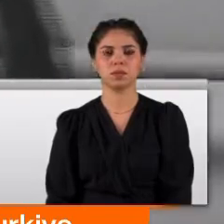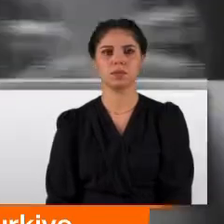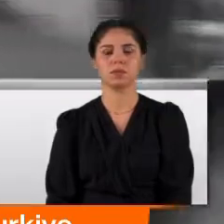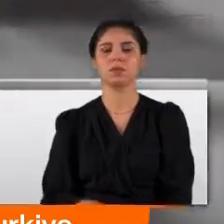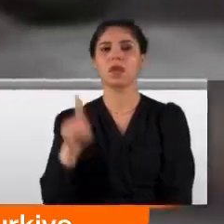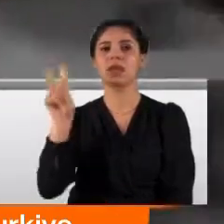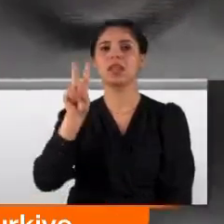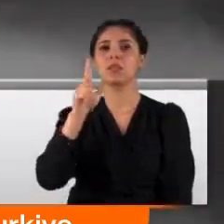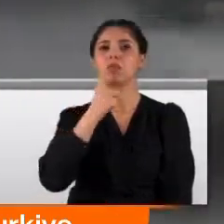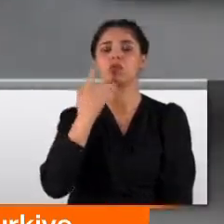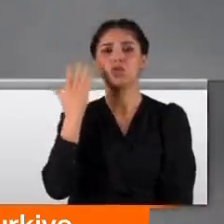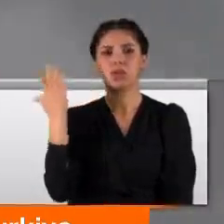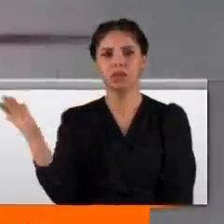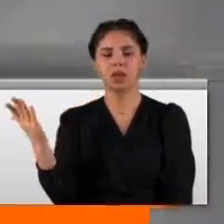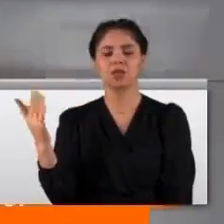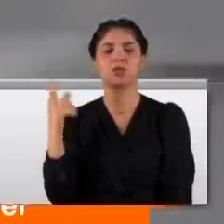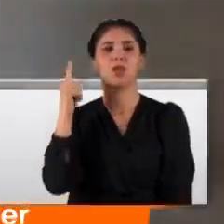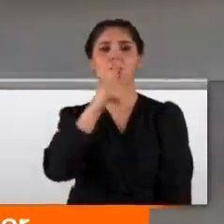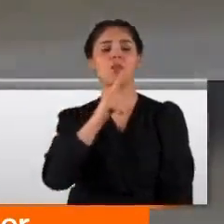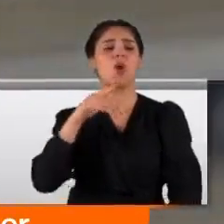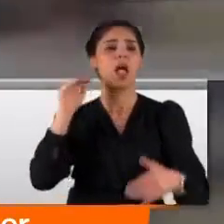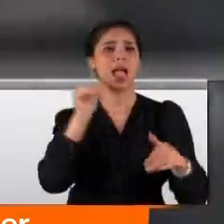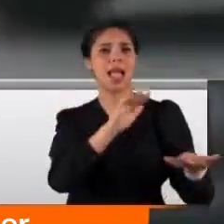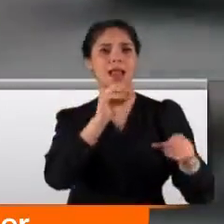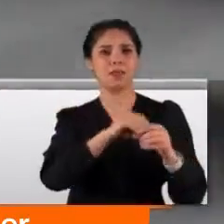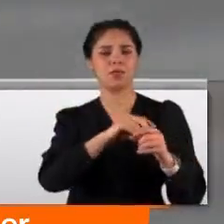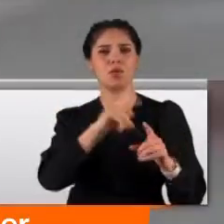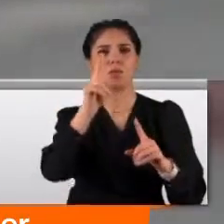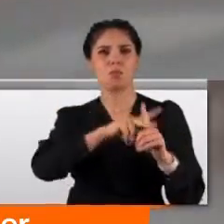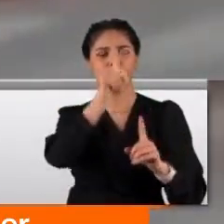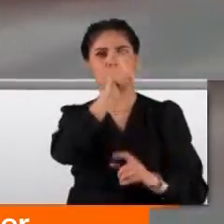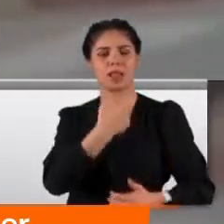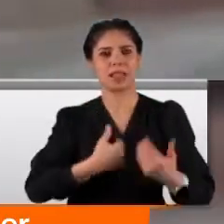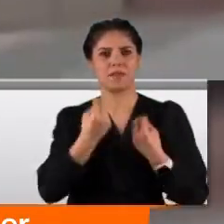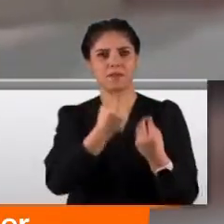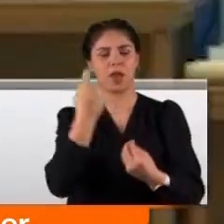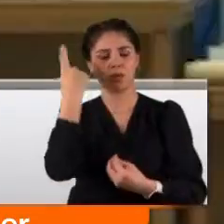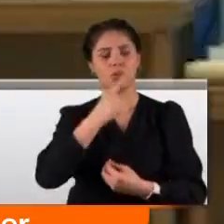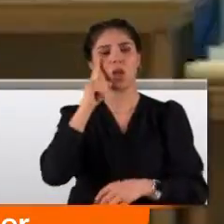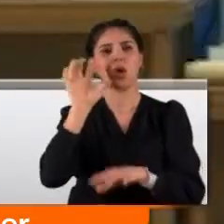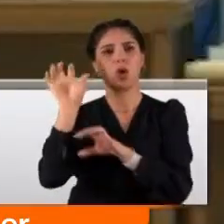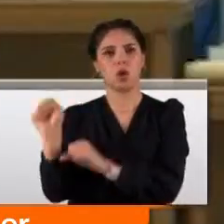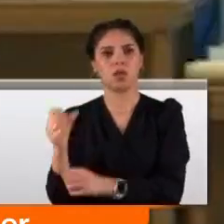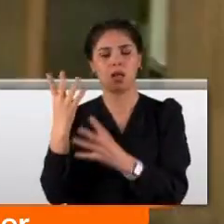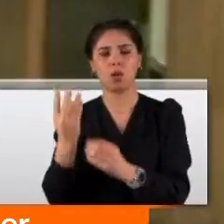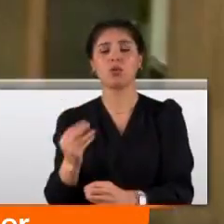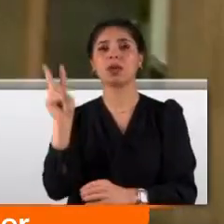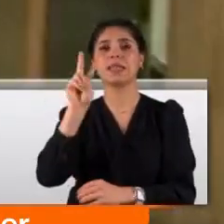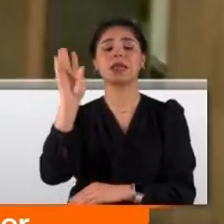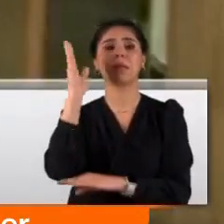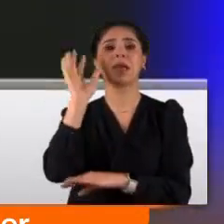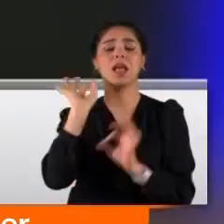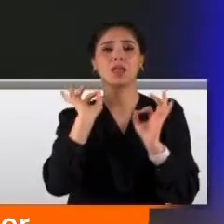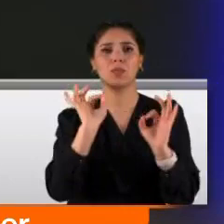23 yaşındaydı rejim karşıtı eylemlerde bir memuru yaraladığı gerekçesiyle gözaltına alınmıştı 20 Kasım günü